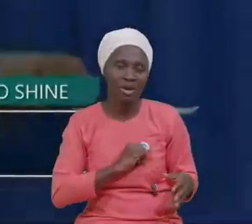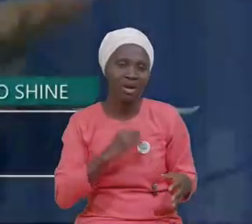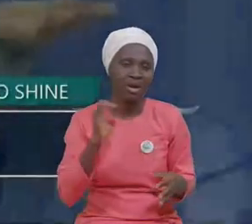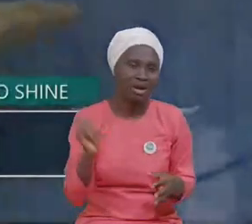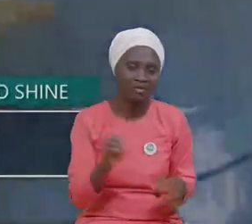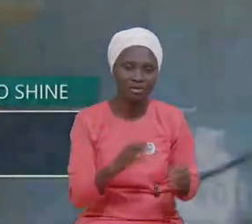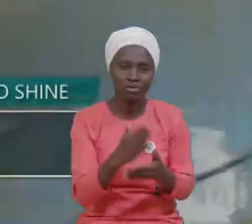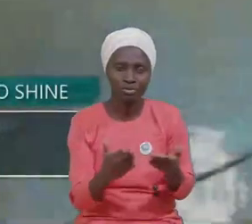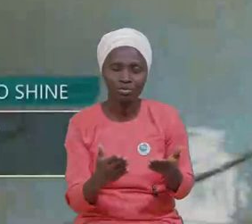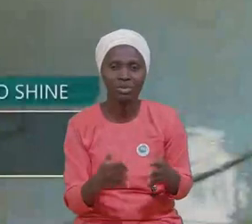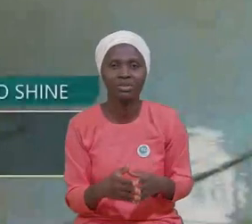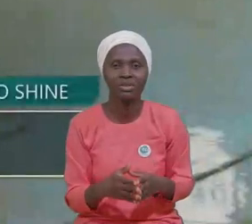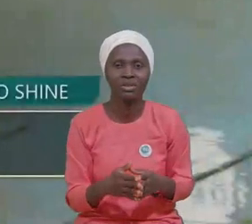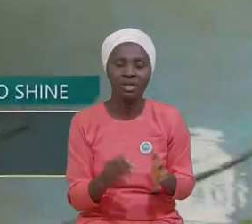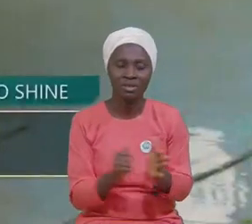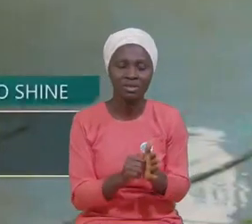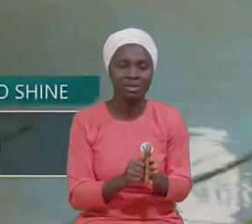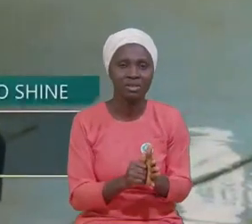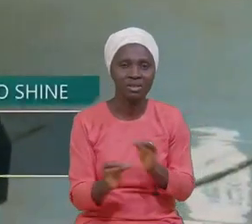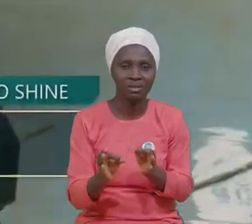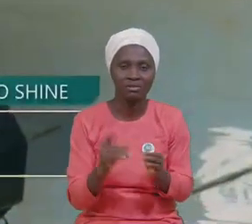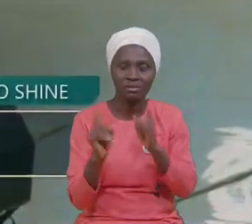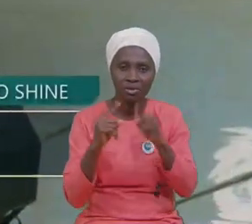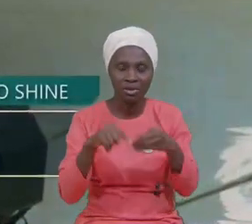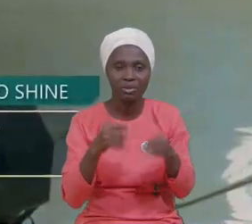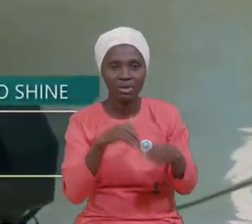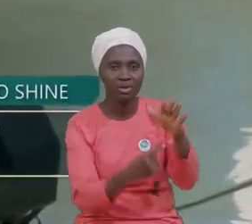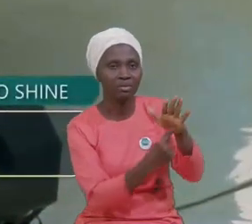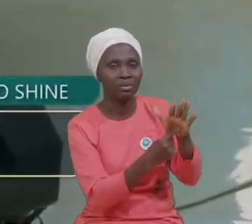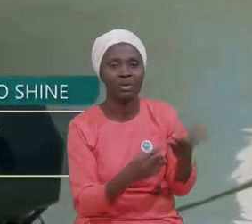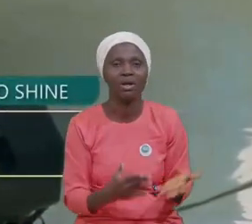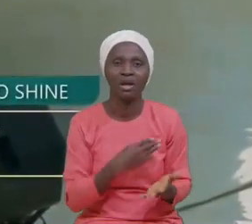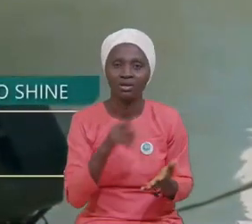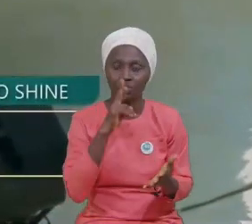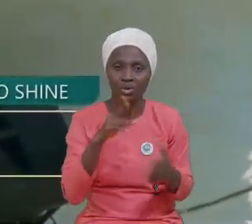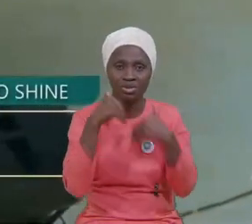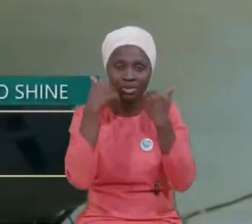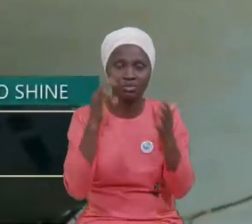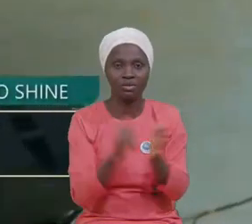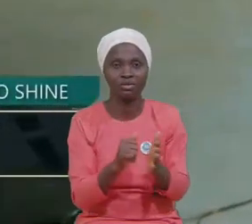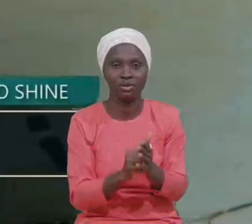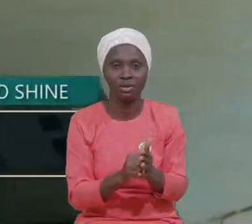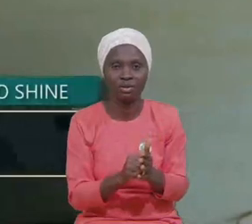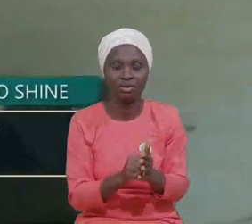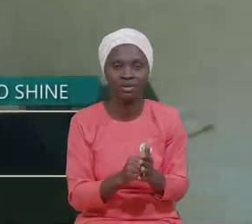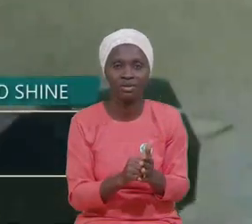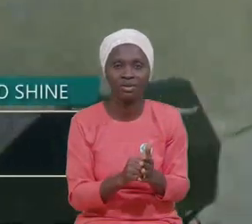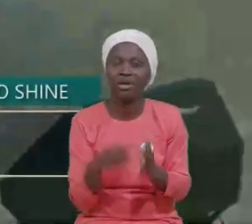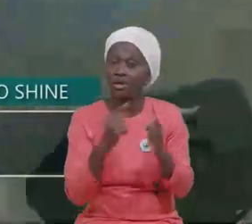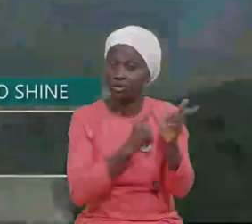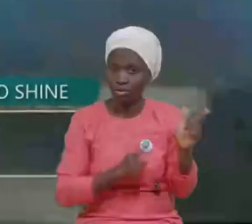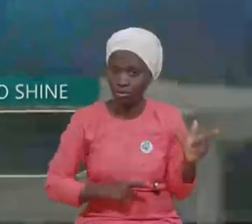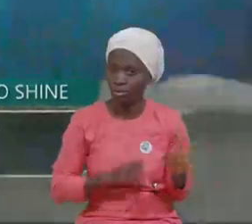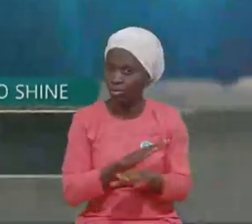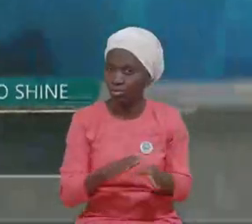de ça en public, tu as fait ça toi et tu as honte de ça, bien sûr. Mais le Seigneur ne